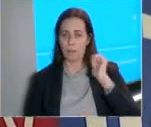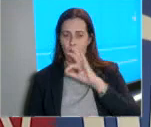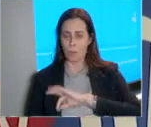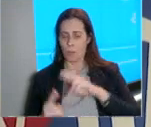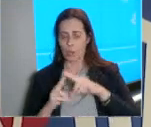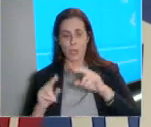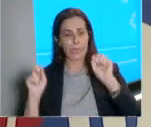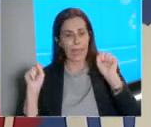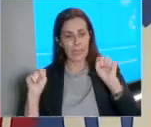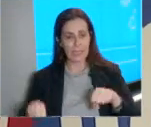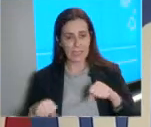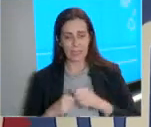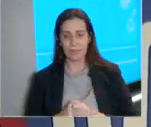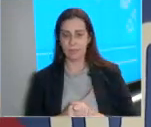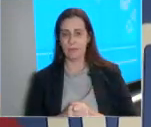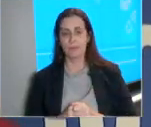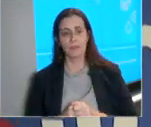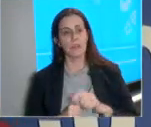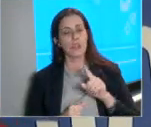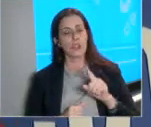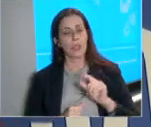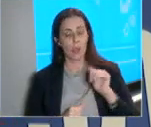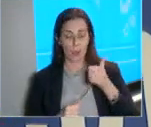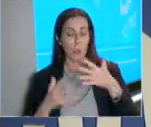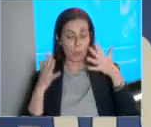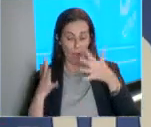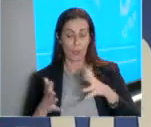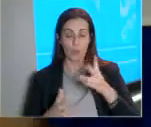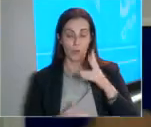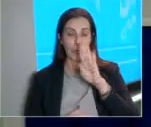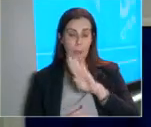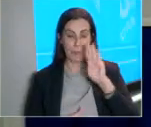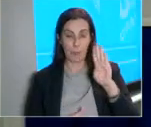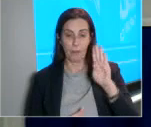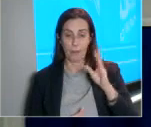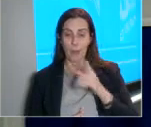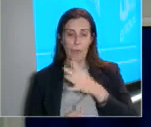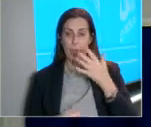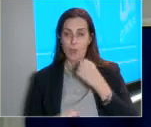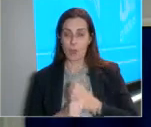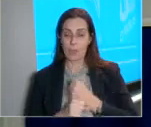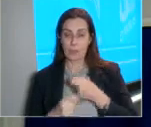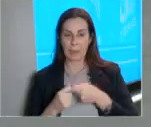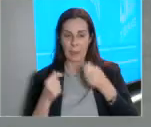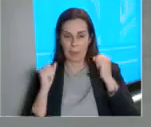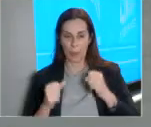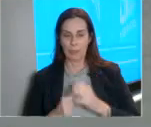ליברמן עם נשיא המדינה ראובן ריבלין, לא לפני שתקף שוב את נתניהו על מדיניותו